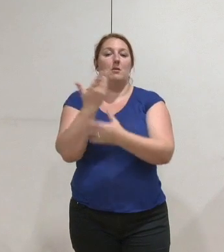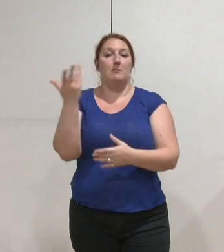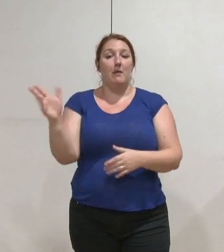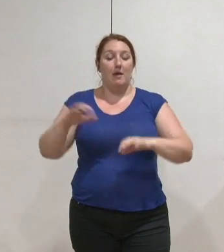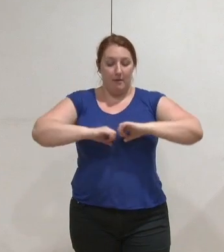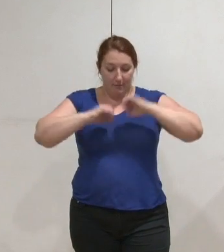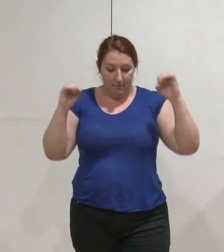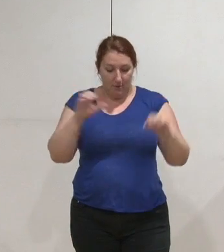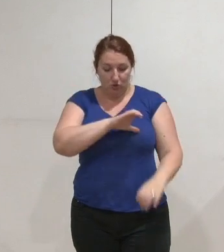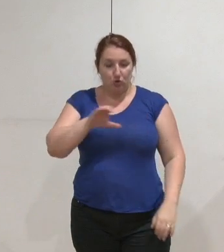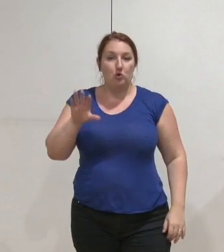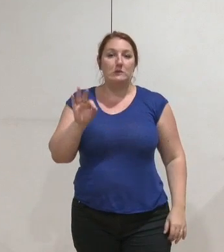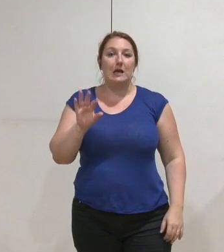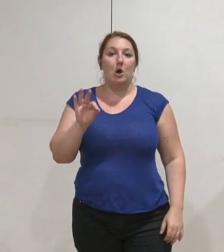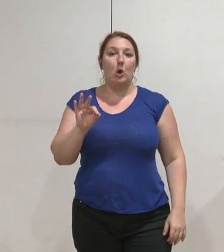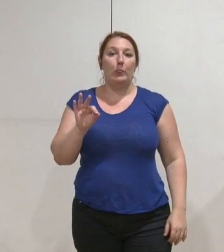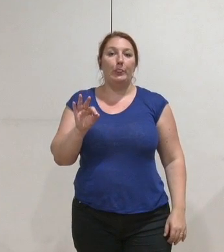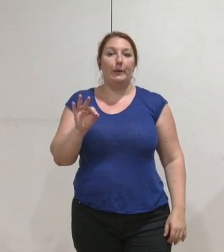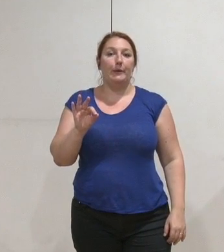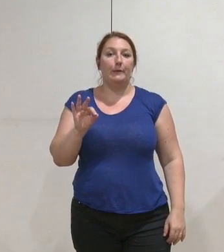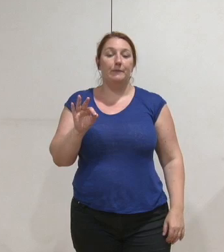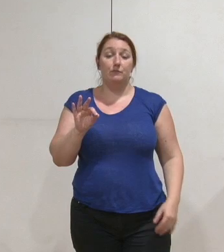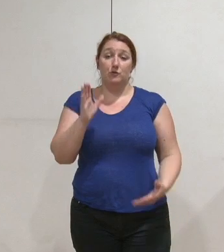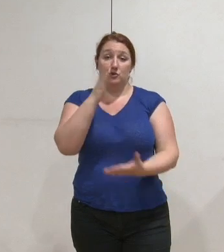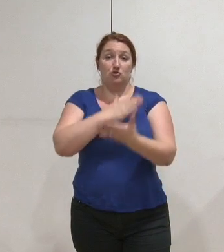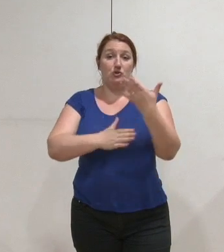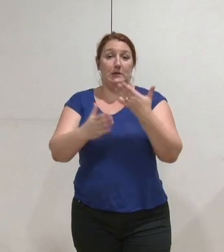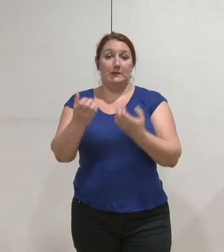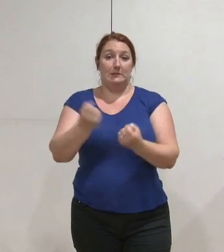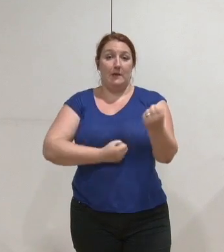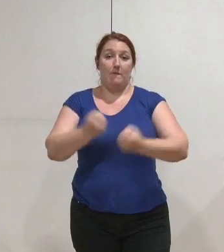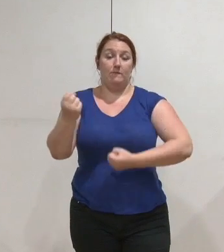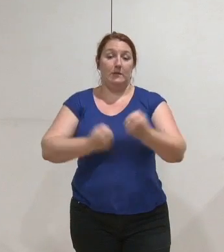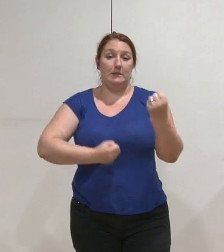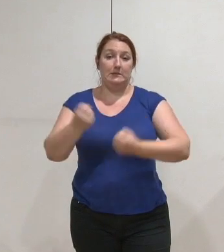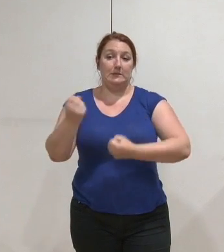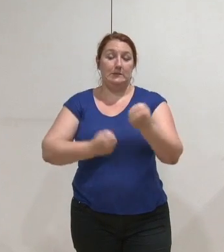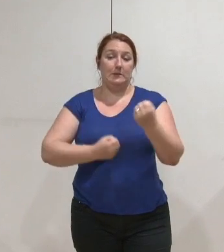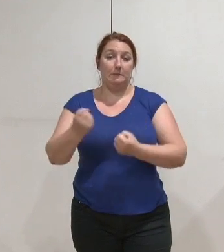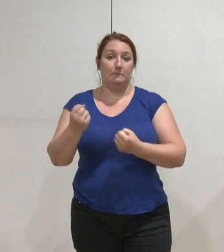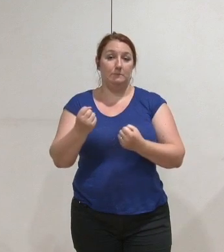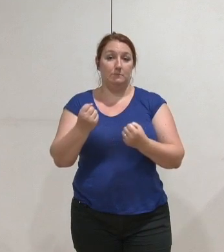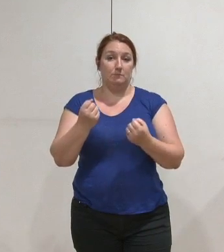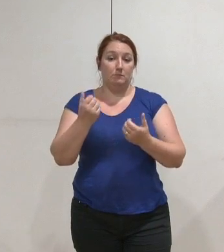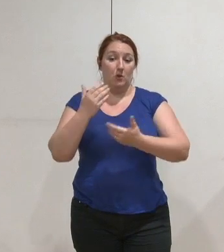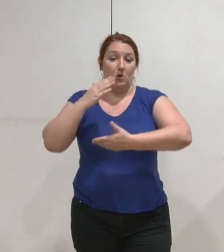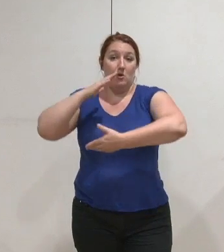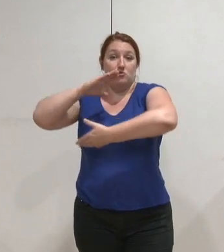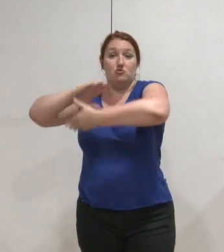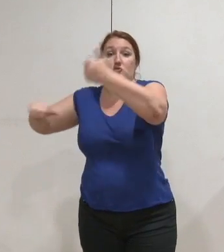150 qui sont dans des services qui ont été transféré et donc